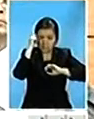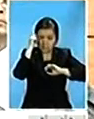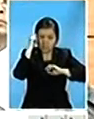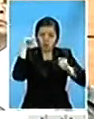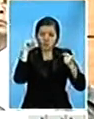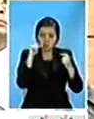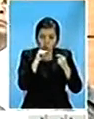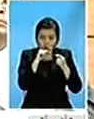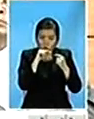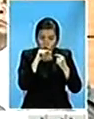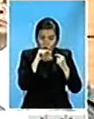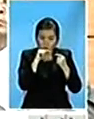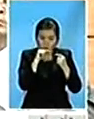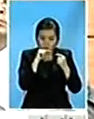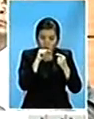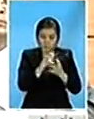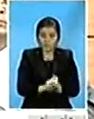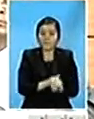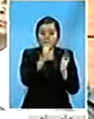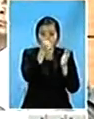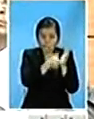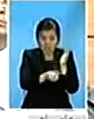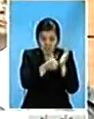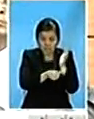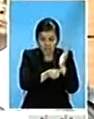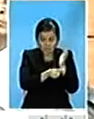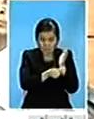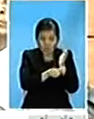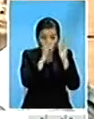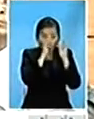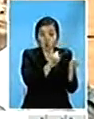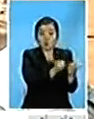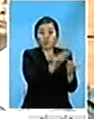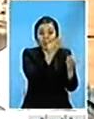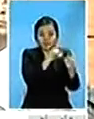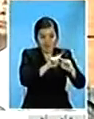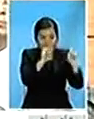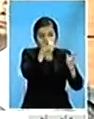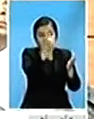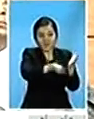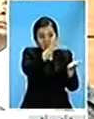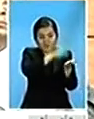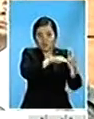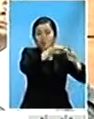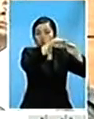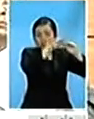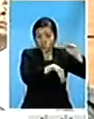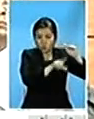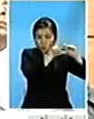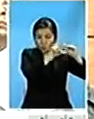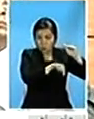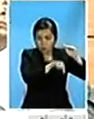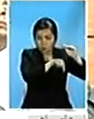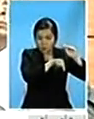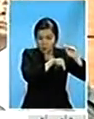จะปรับภาระจากผู้ที่มีทรัพย์สินและมีความร่ำรวยสูงที่สุดในประเทศและโย